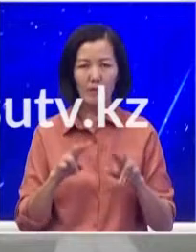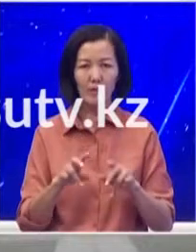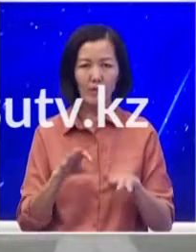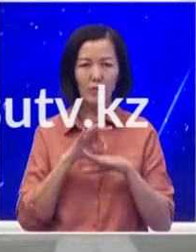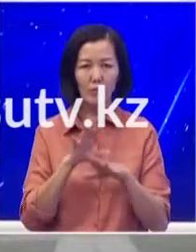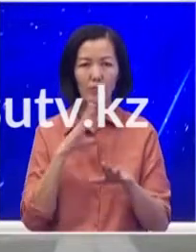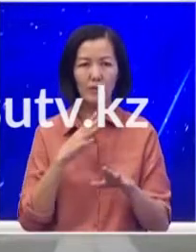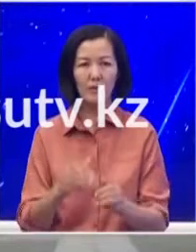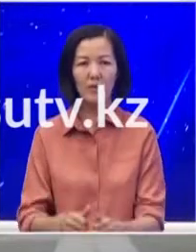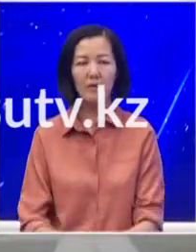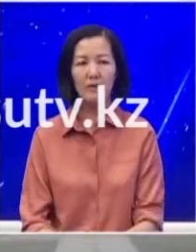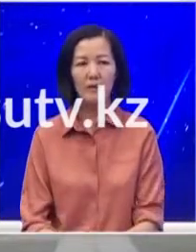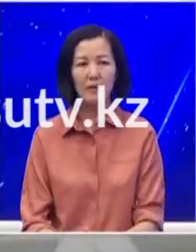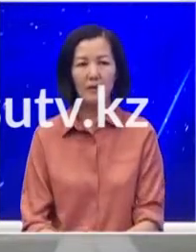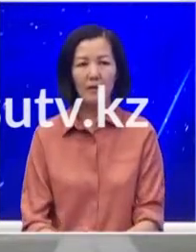обыски.